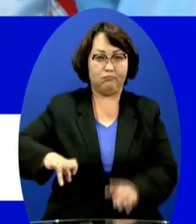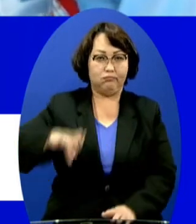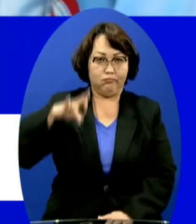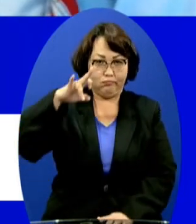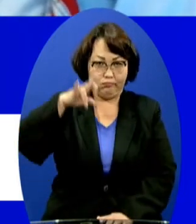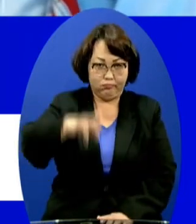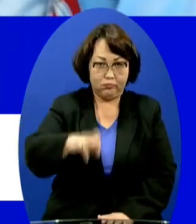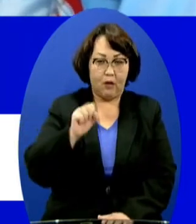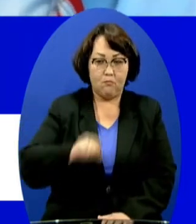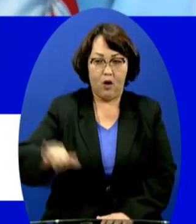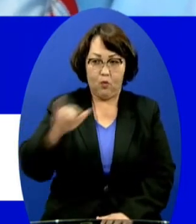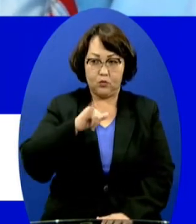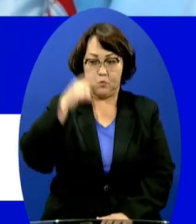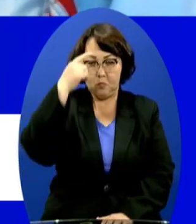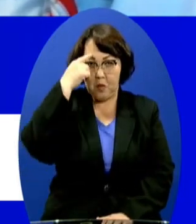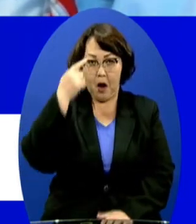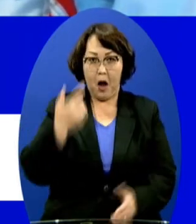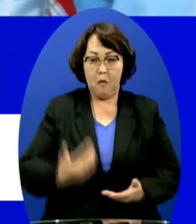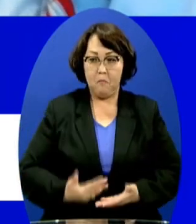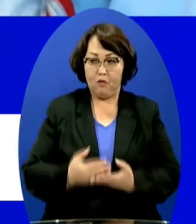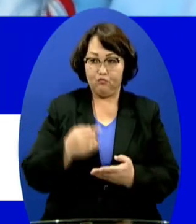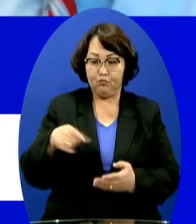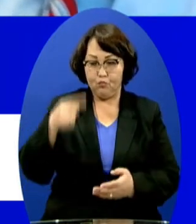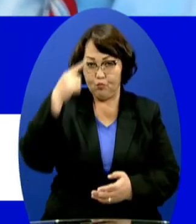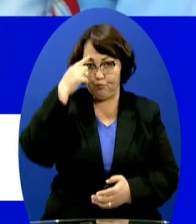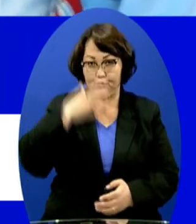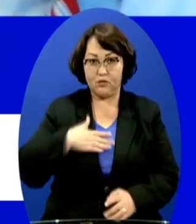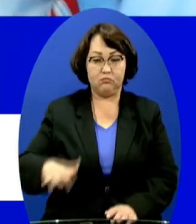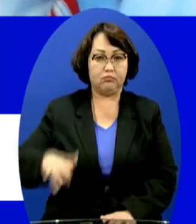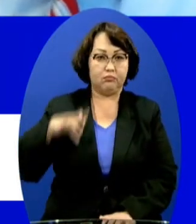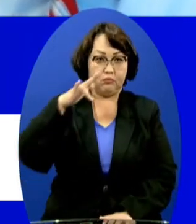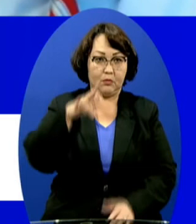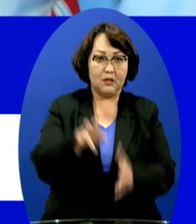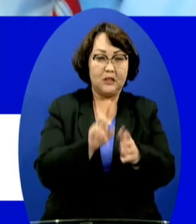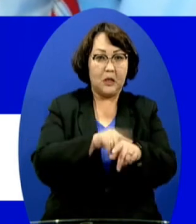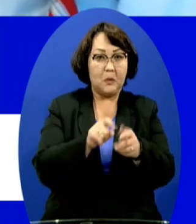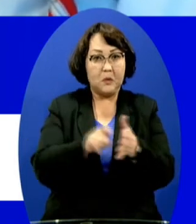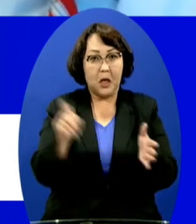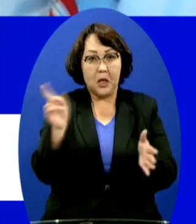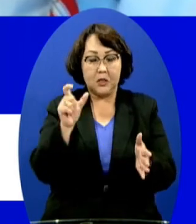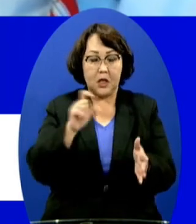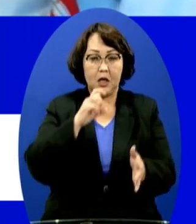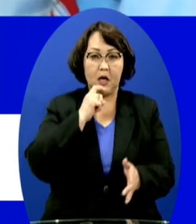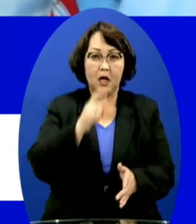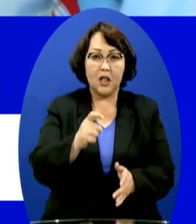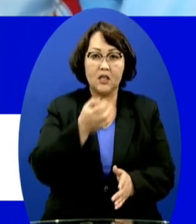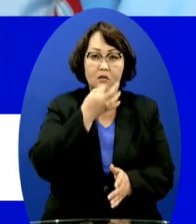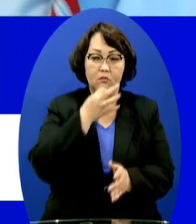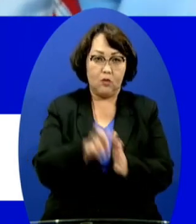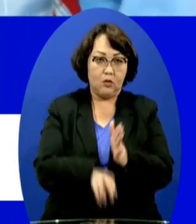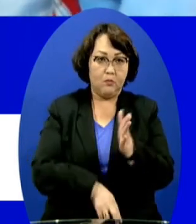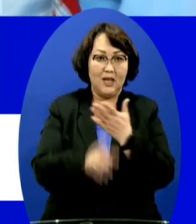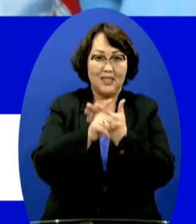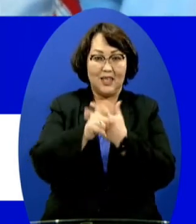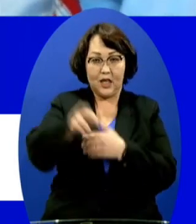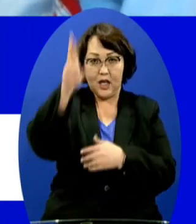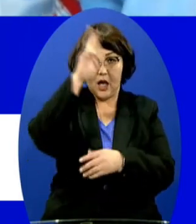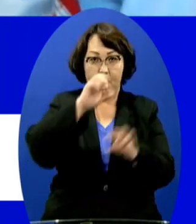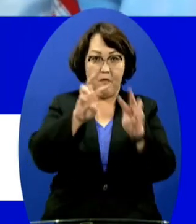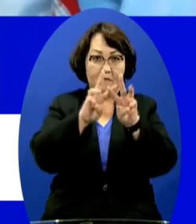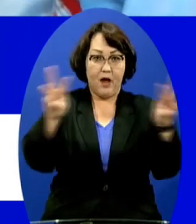Би эргэлзэхгүй энэ зур цаг хугацааны хувьд тохондоо хэлэх боломж алга. Элчин сайдын яамны веб хуудас руу орохоор зэрэг тэн дээр элчин сайдын